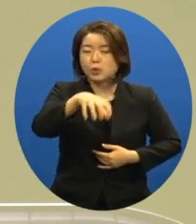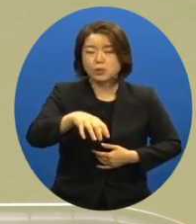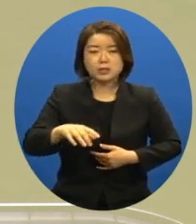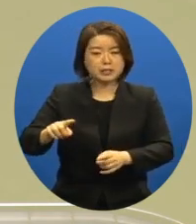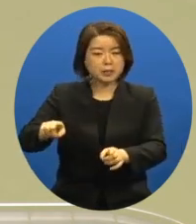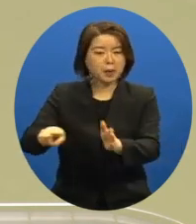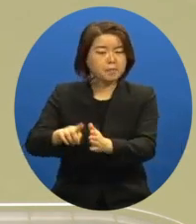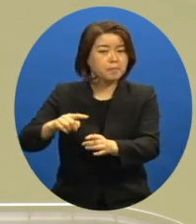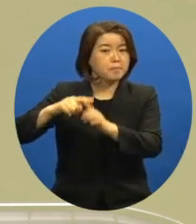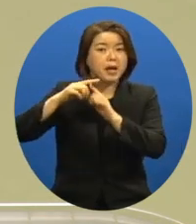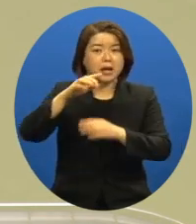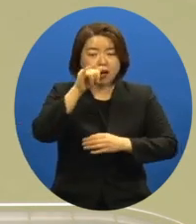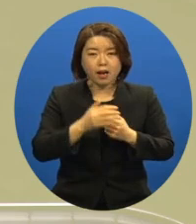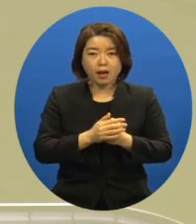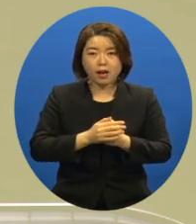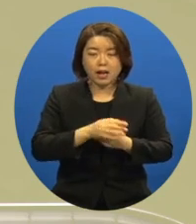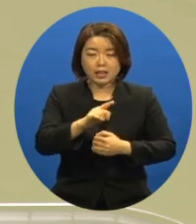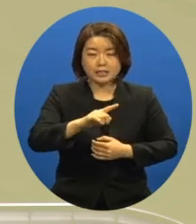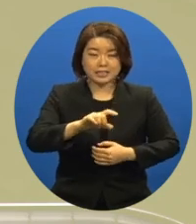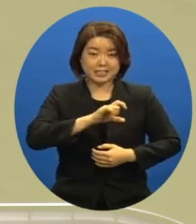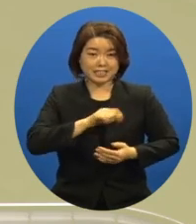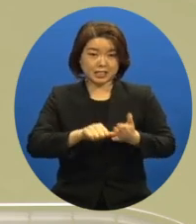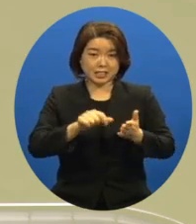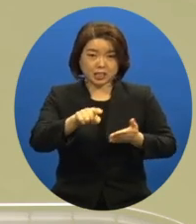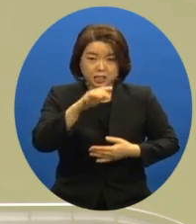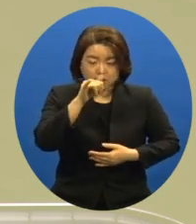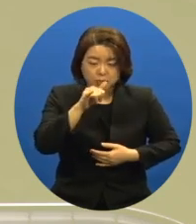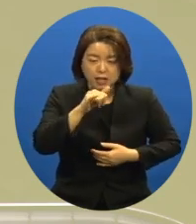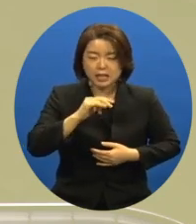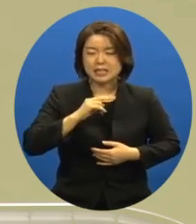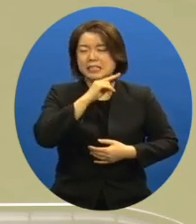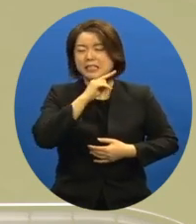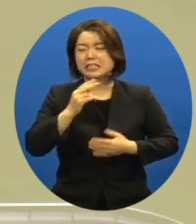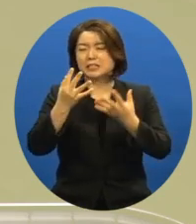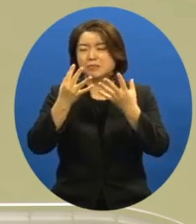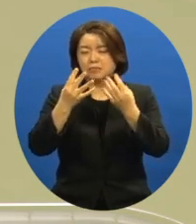도마에게는 별명이 있는데 의심 많은 도마라는 별명이 있습니다.